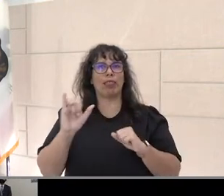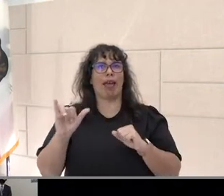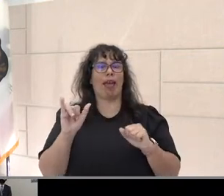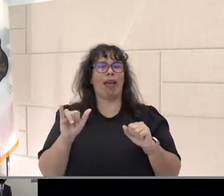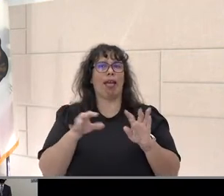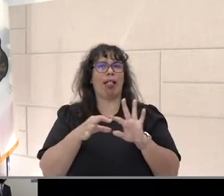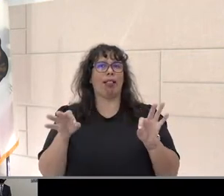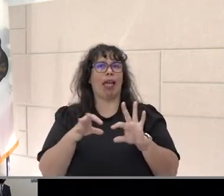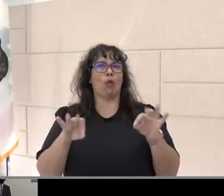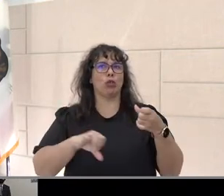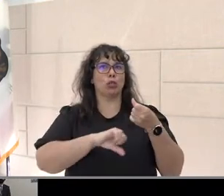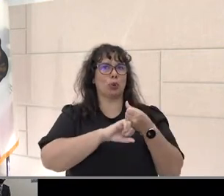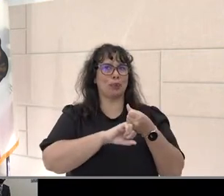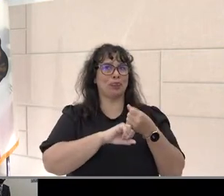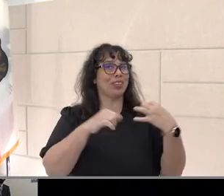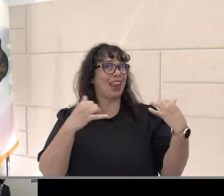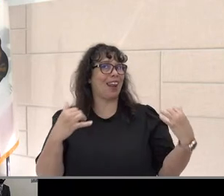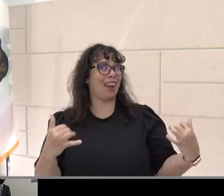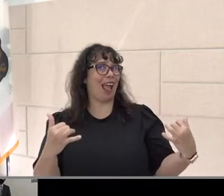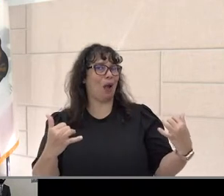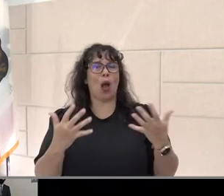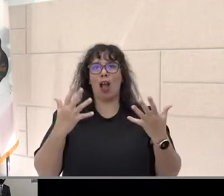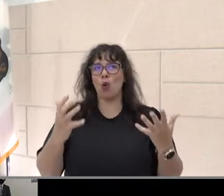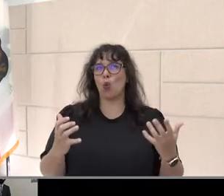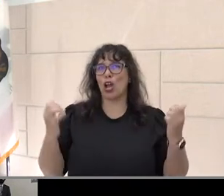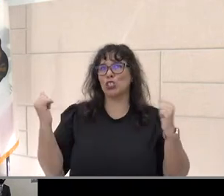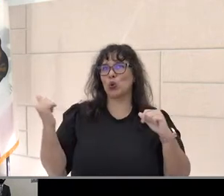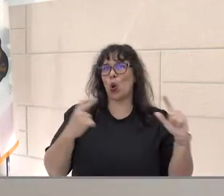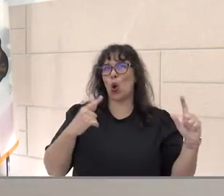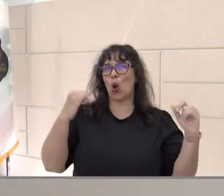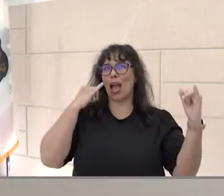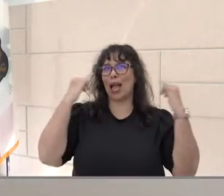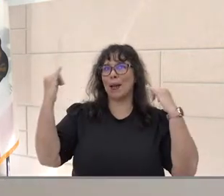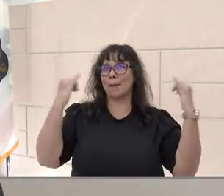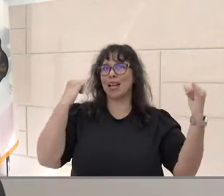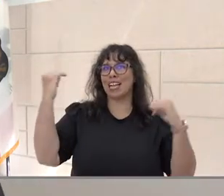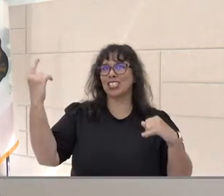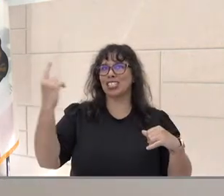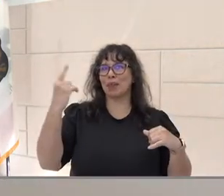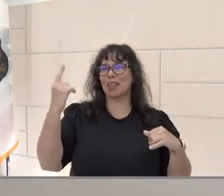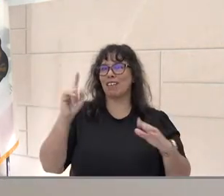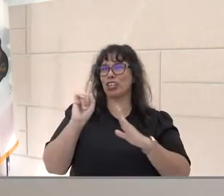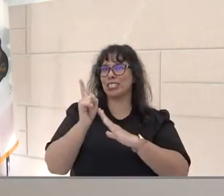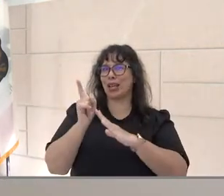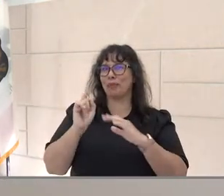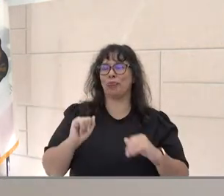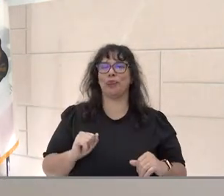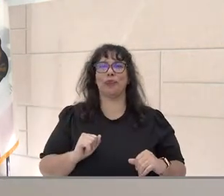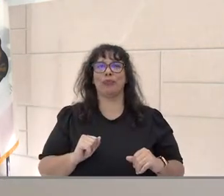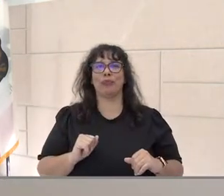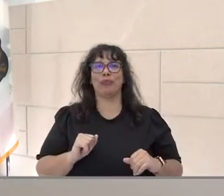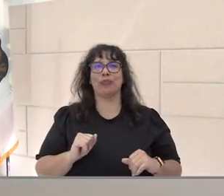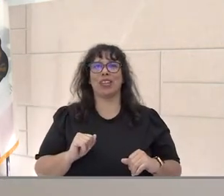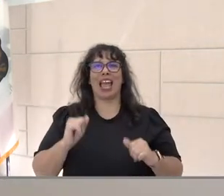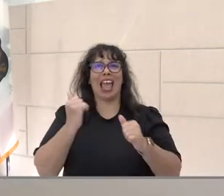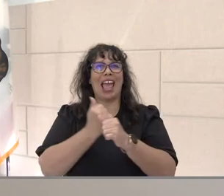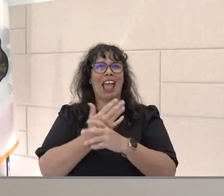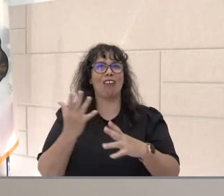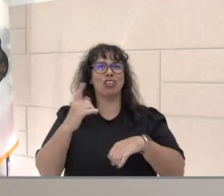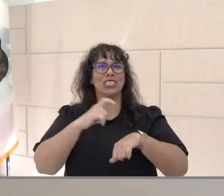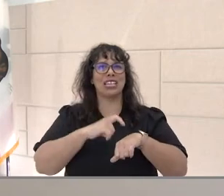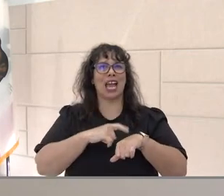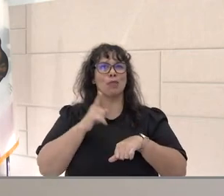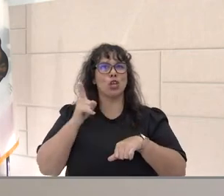បានផ្ដល់មកនោះឥឡូវហ្នឹងខ្ញុំចង់ឲ្យអ្នកទាំងអស់គ្នាគិតទៅលើផ្នែកមួយចំណុចមួយ